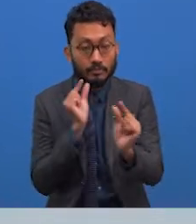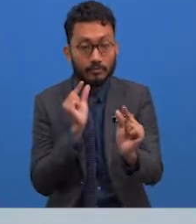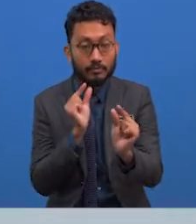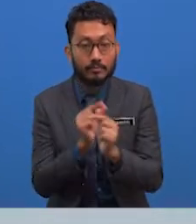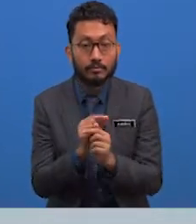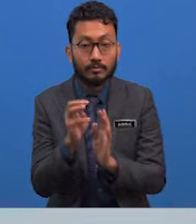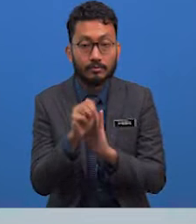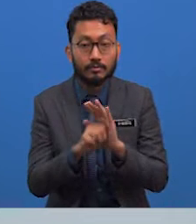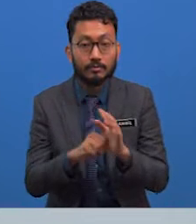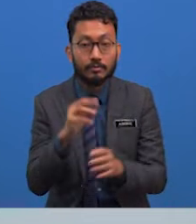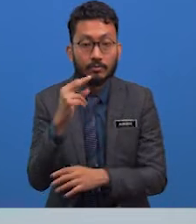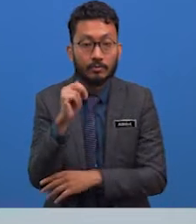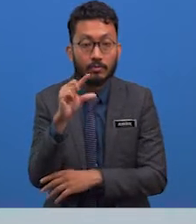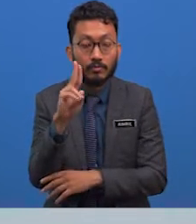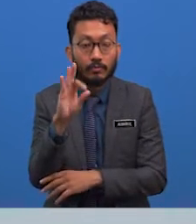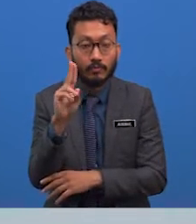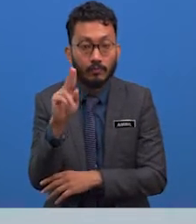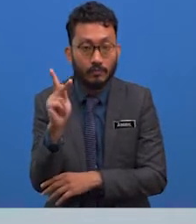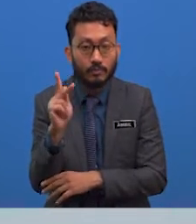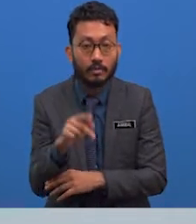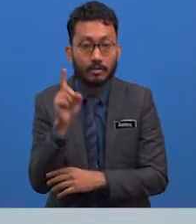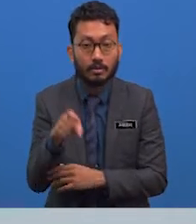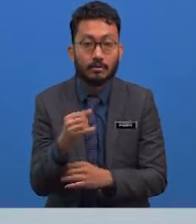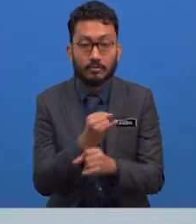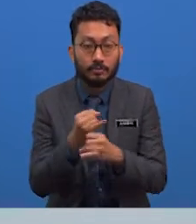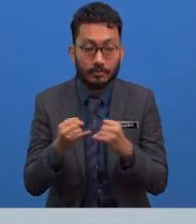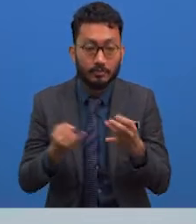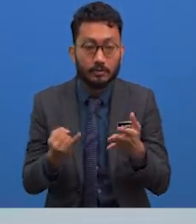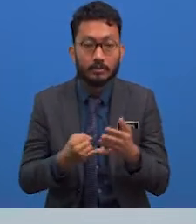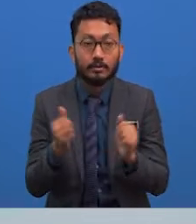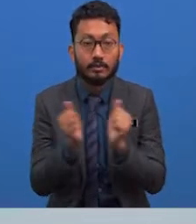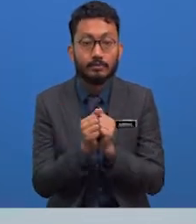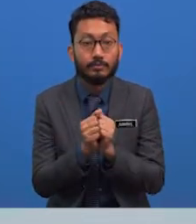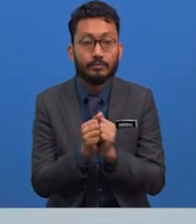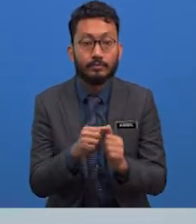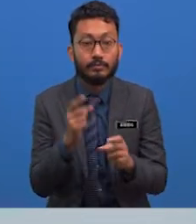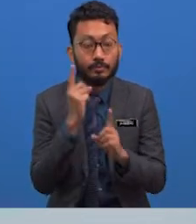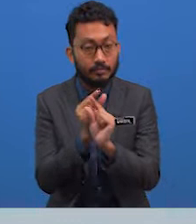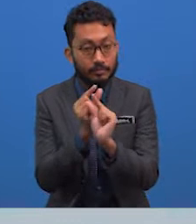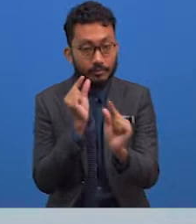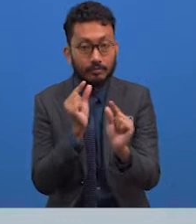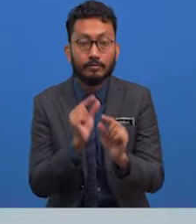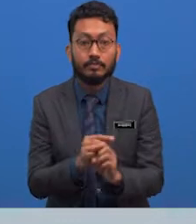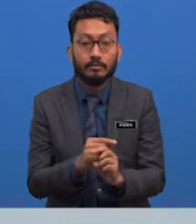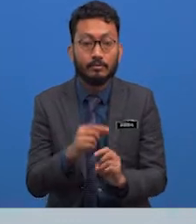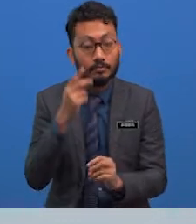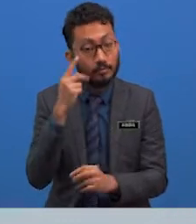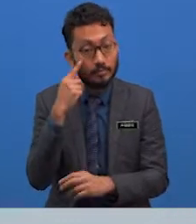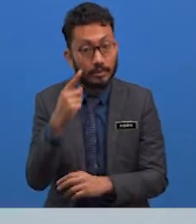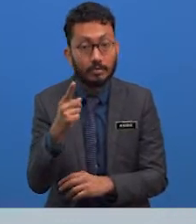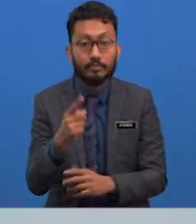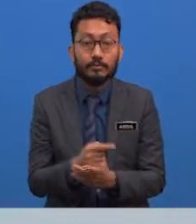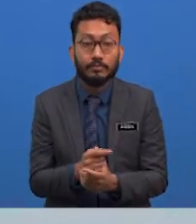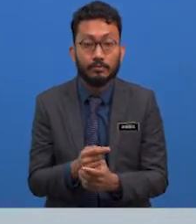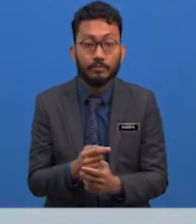garis mengufuk perlu dilukis selari dengan pemerhati. Murid-murid perlu sentiasa ingat